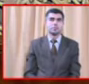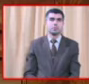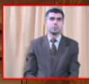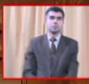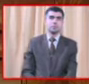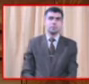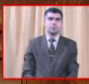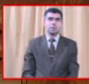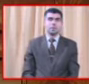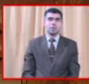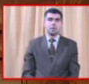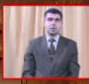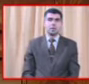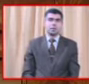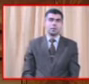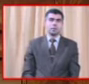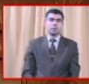تفضل السيد النائب، تفضل.